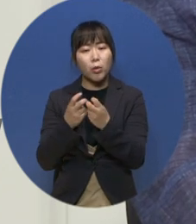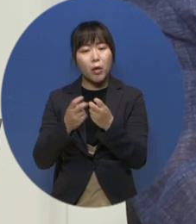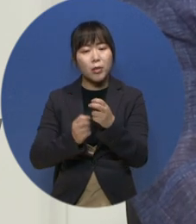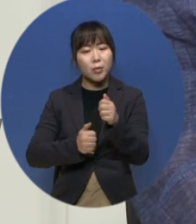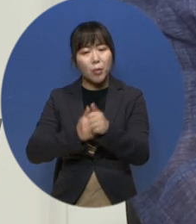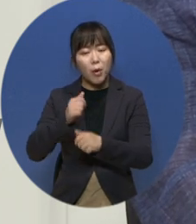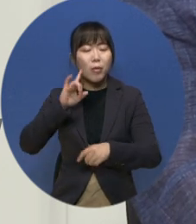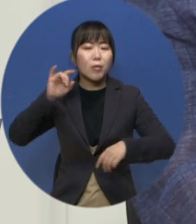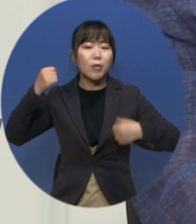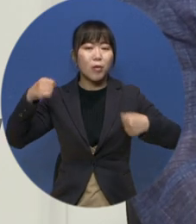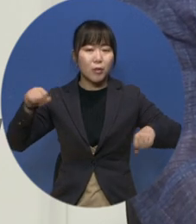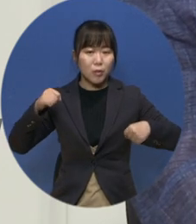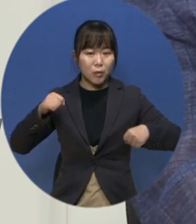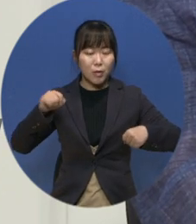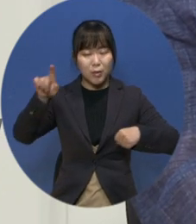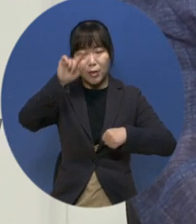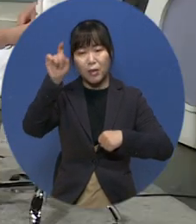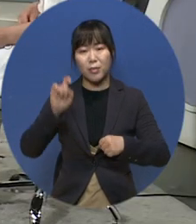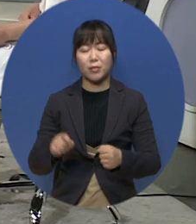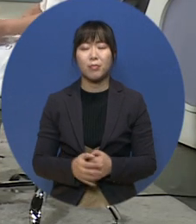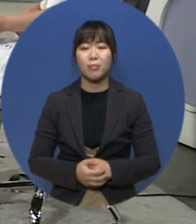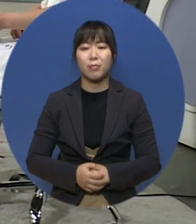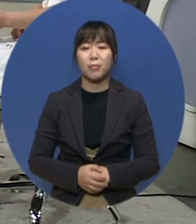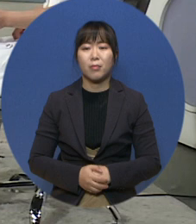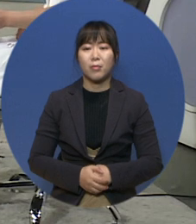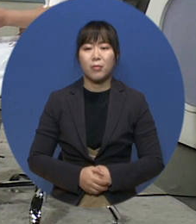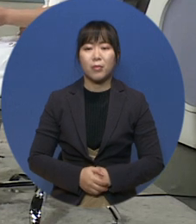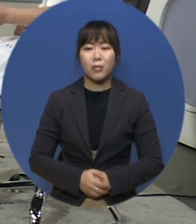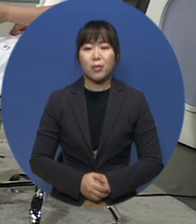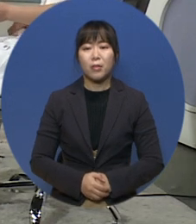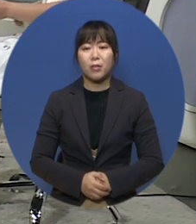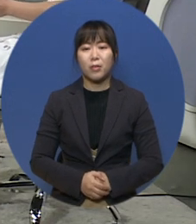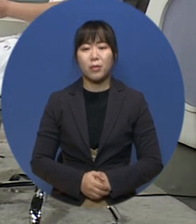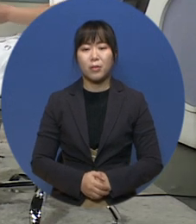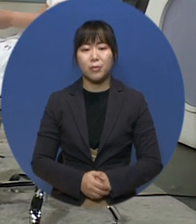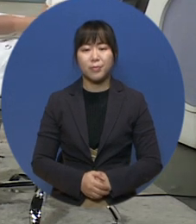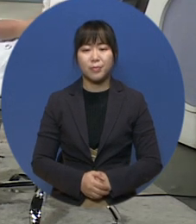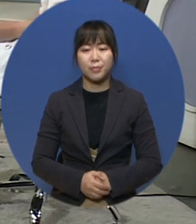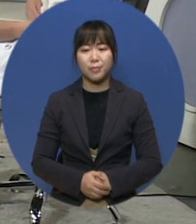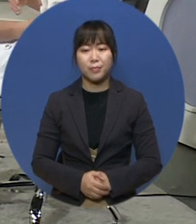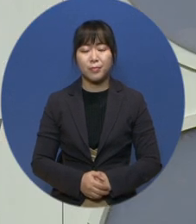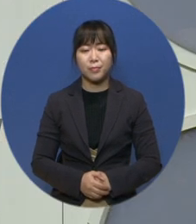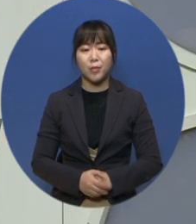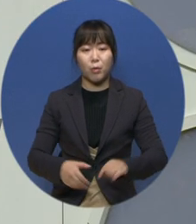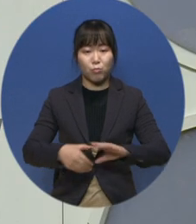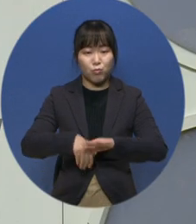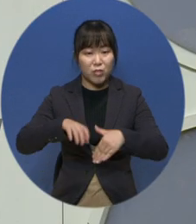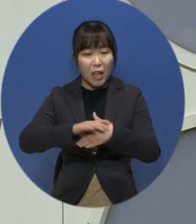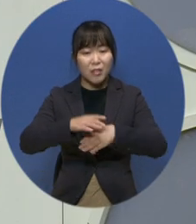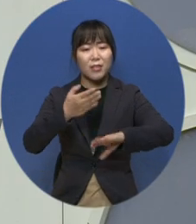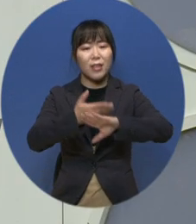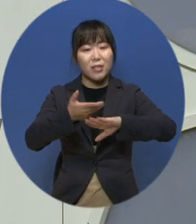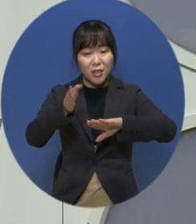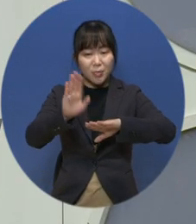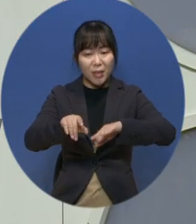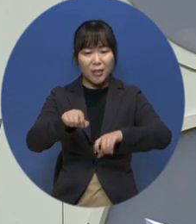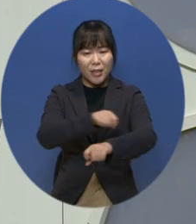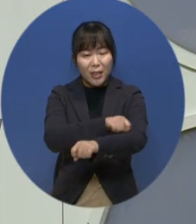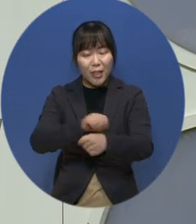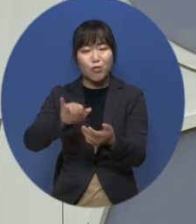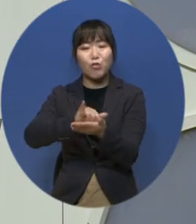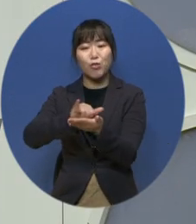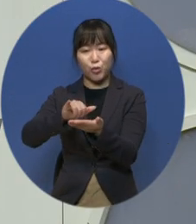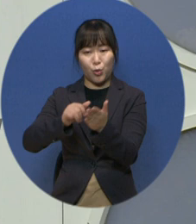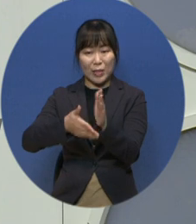거기에서 연계를 또 그래도 하셨는지. 뭐 문화의 차이는 있지만 특히